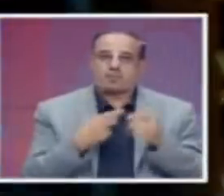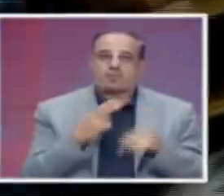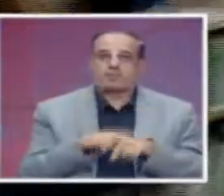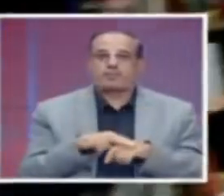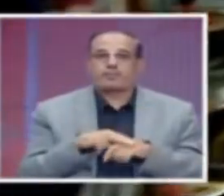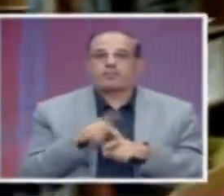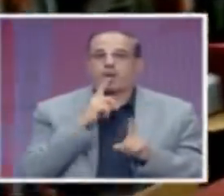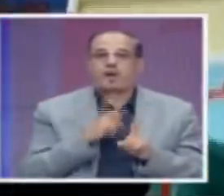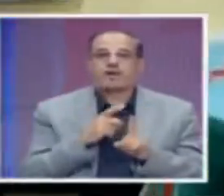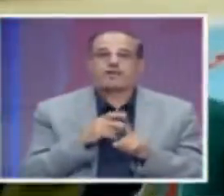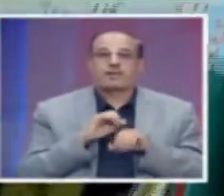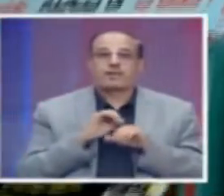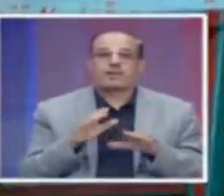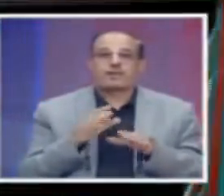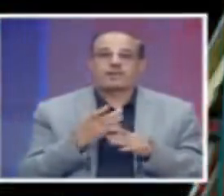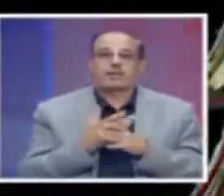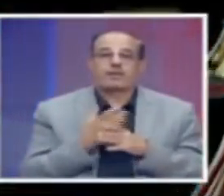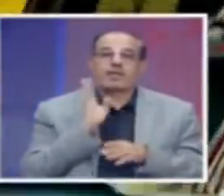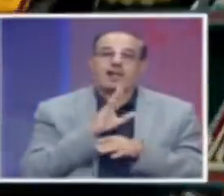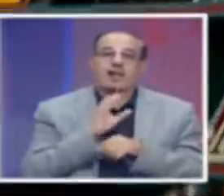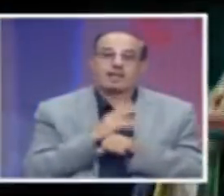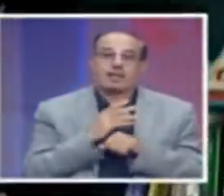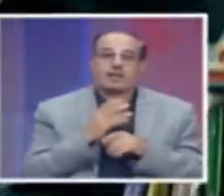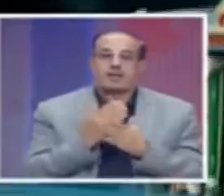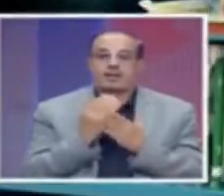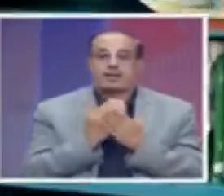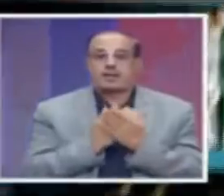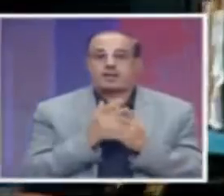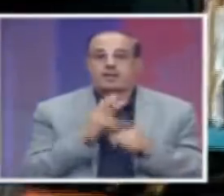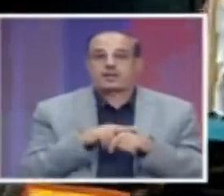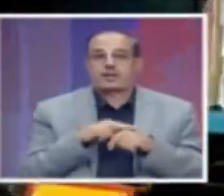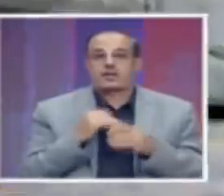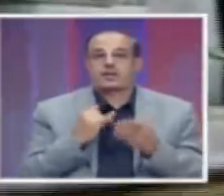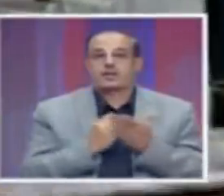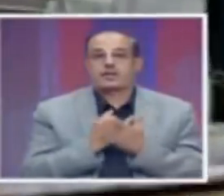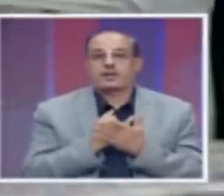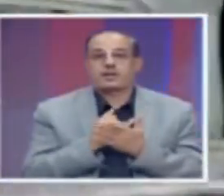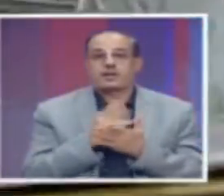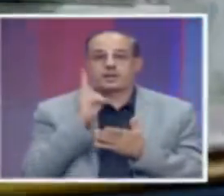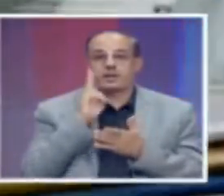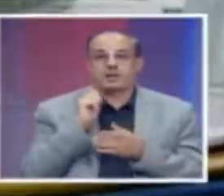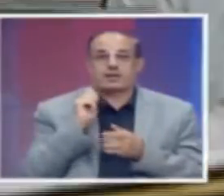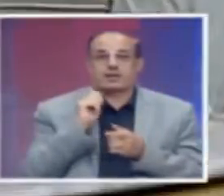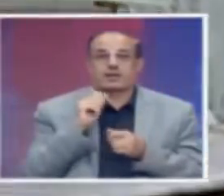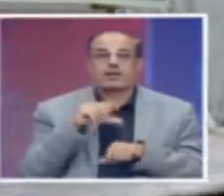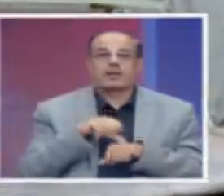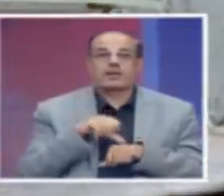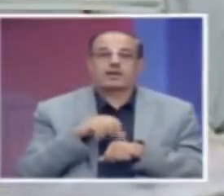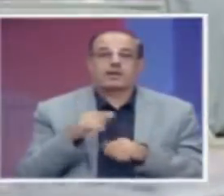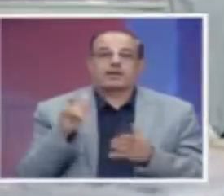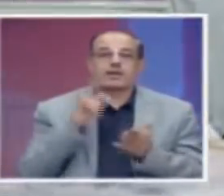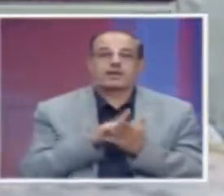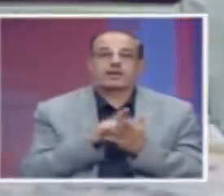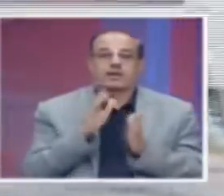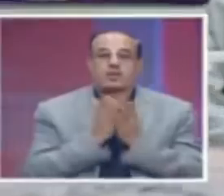كذلك الالتزام بنشر لافتات توعوية بالإجراءات الاحترازية داخل المدارس. وتابع المحافظ موقف وصول